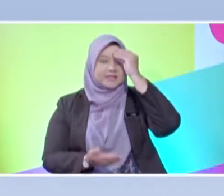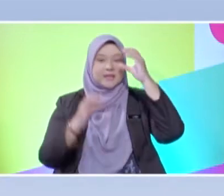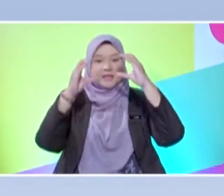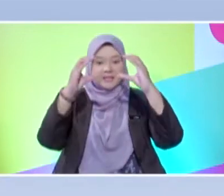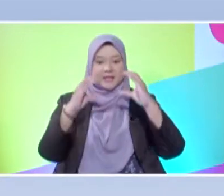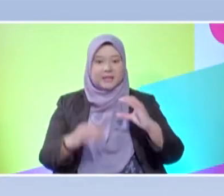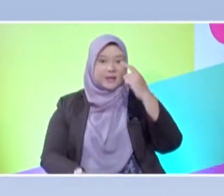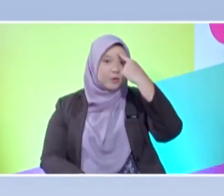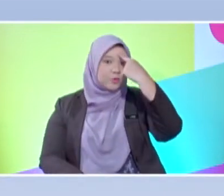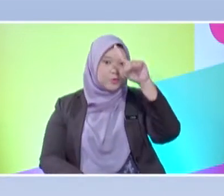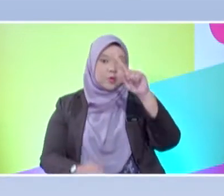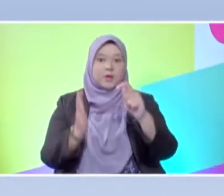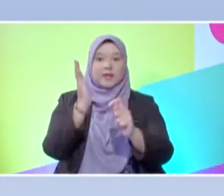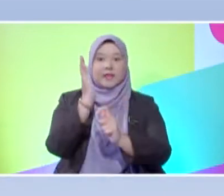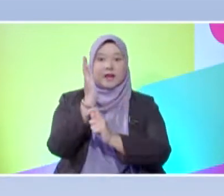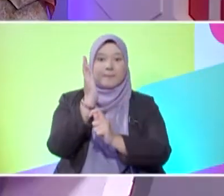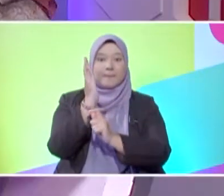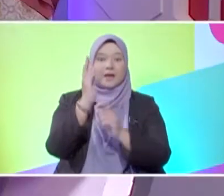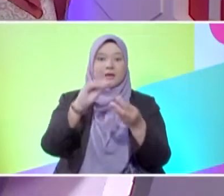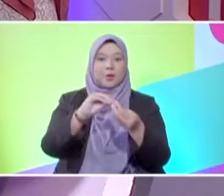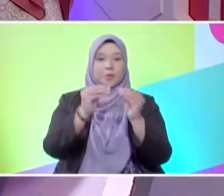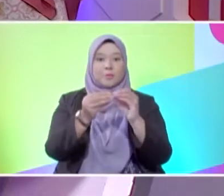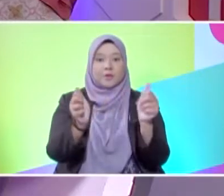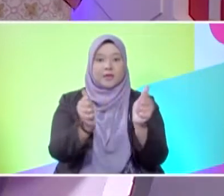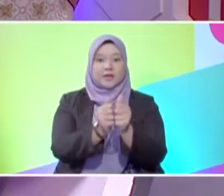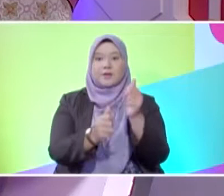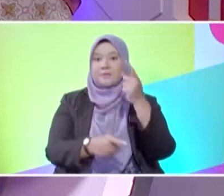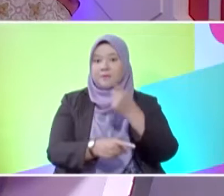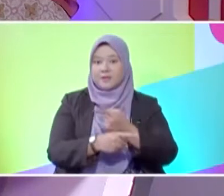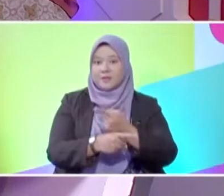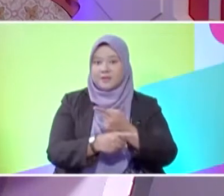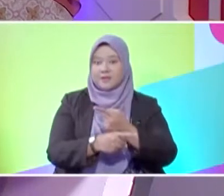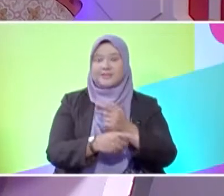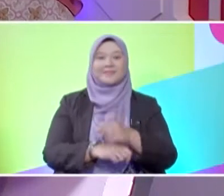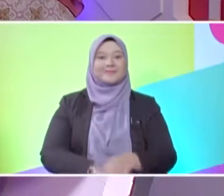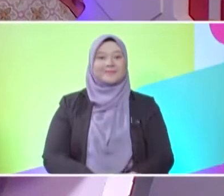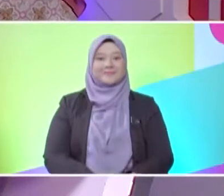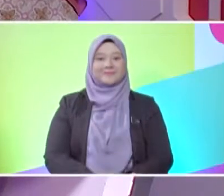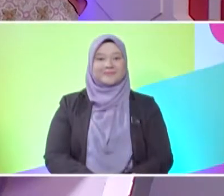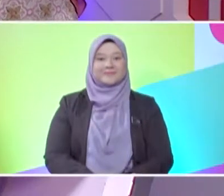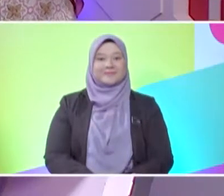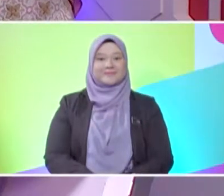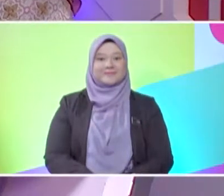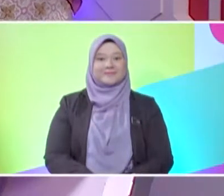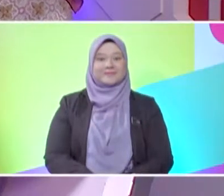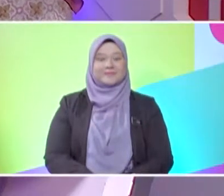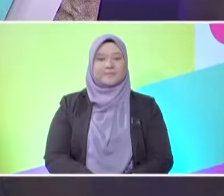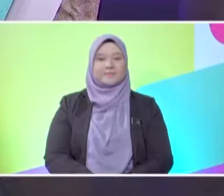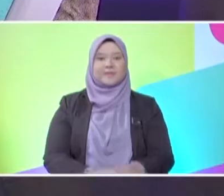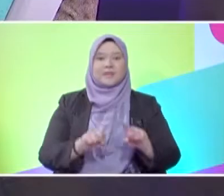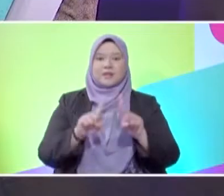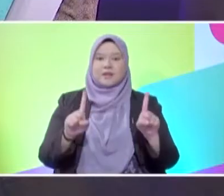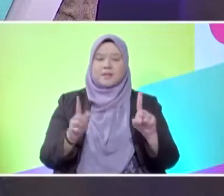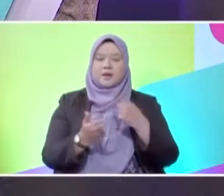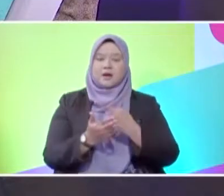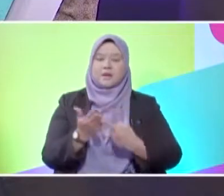lingkungan 18 Oke fakta asas atau masuk fakta Azmi murah mestilah Cikgu berikut